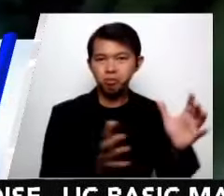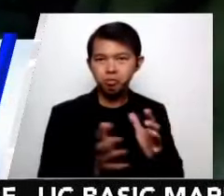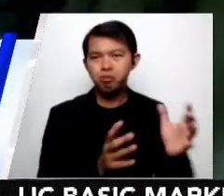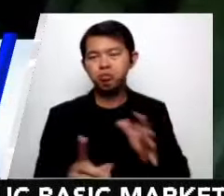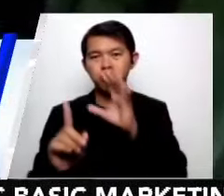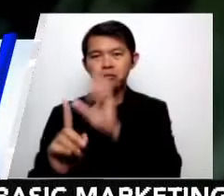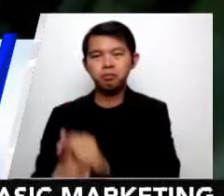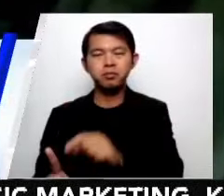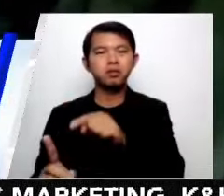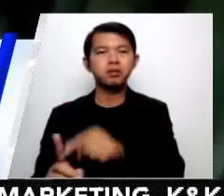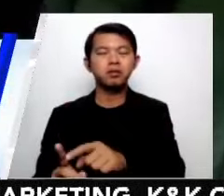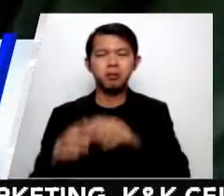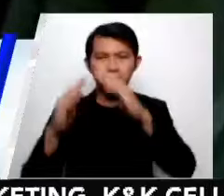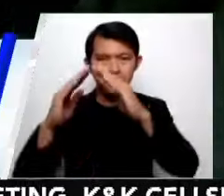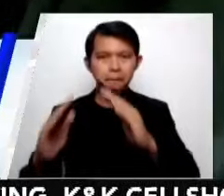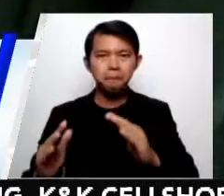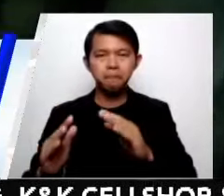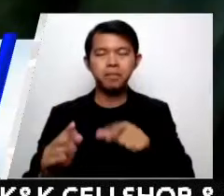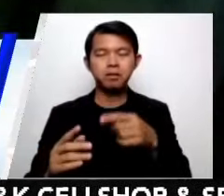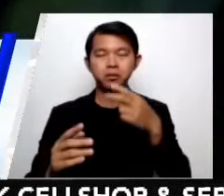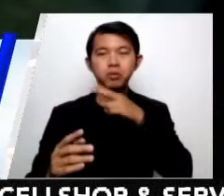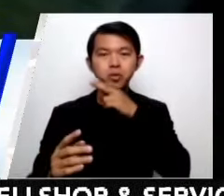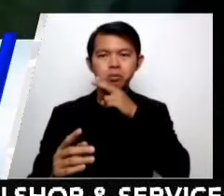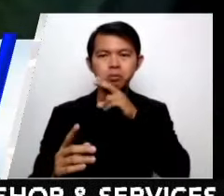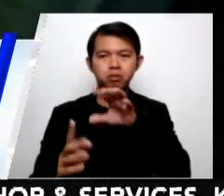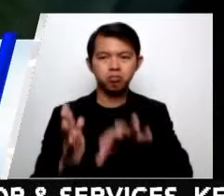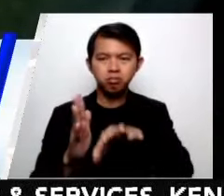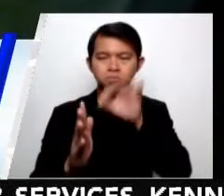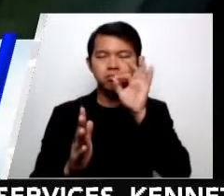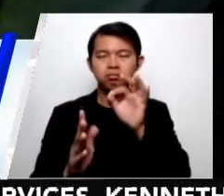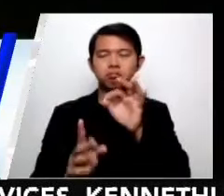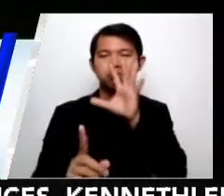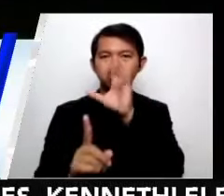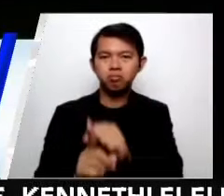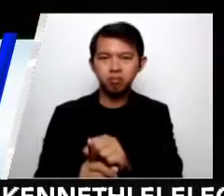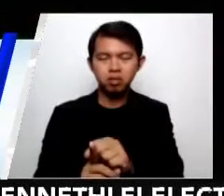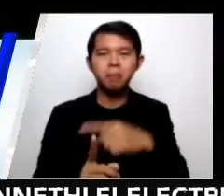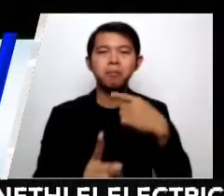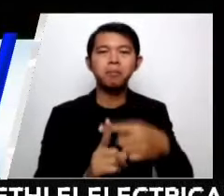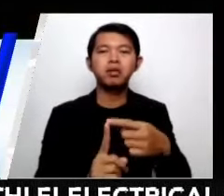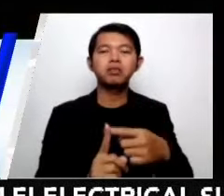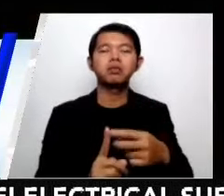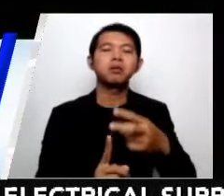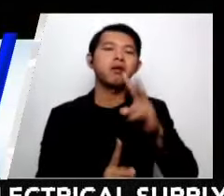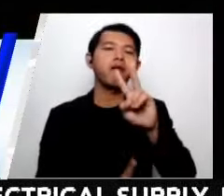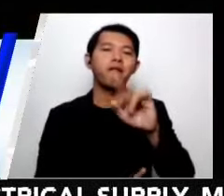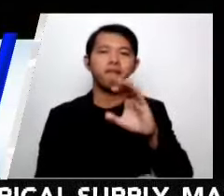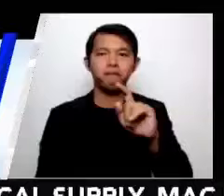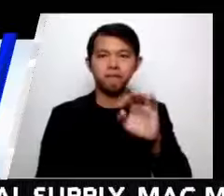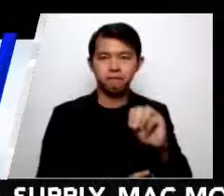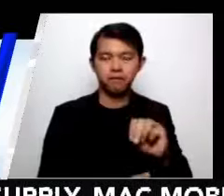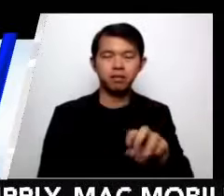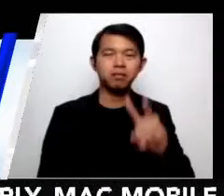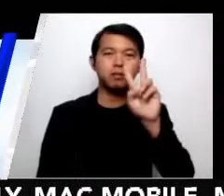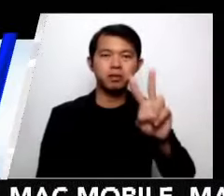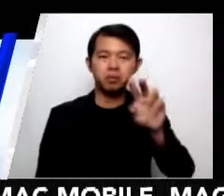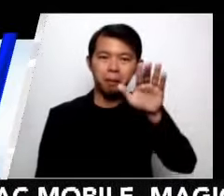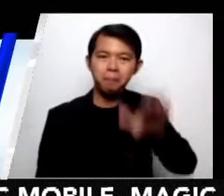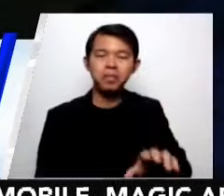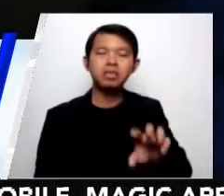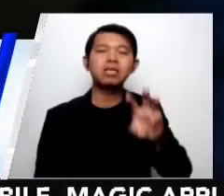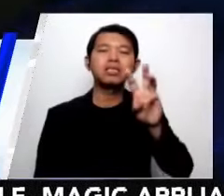Nadatnan doon ang suspect pati ang mga biktimang 6 at 9 taong gulang. Na-recover sa bahay ang gadget na may malaswang